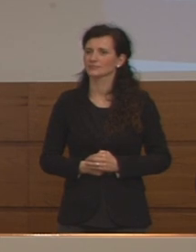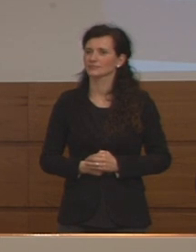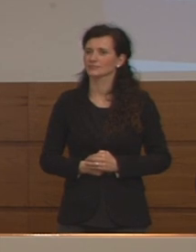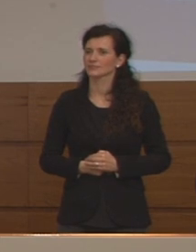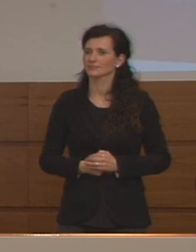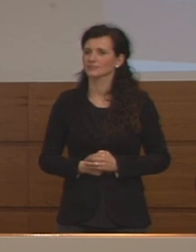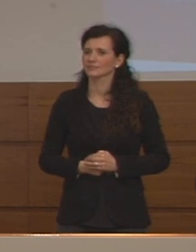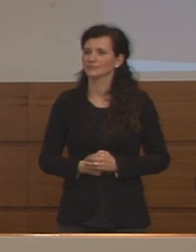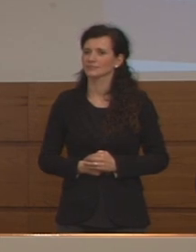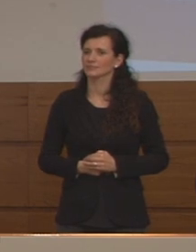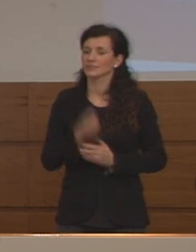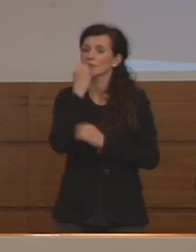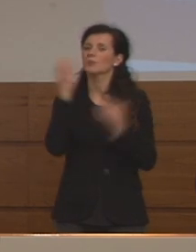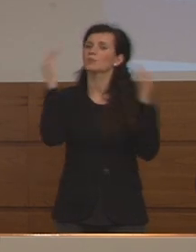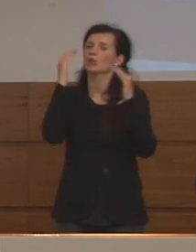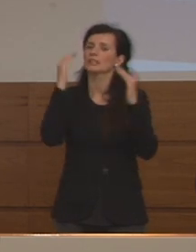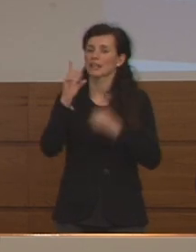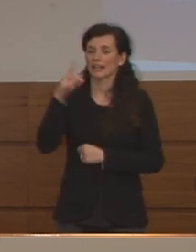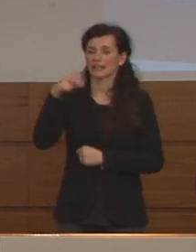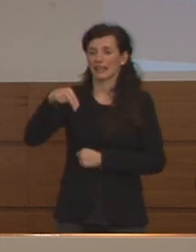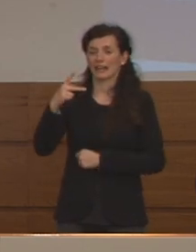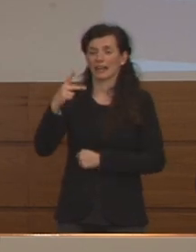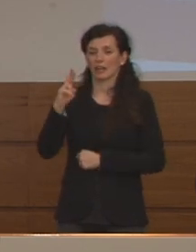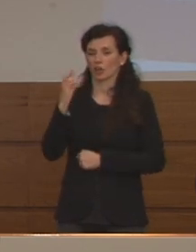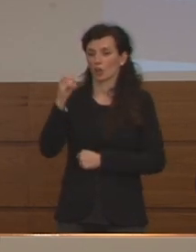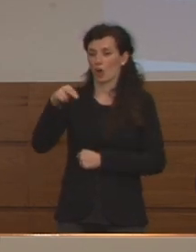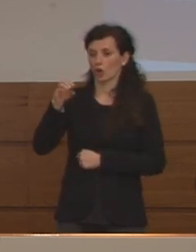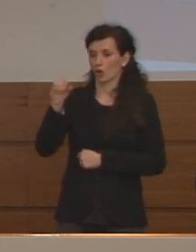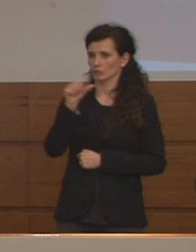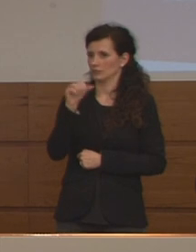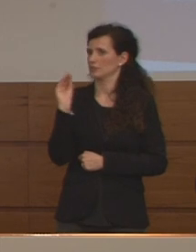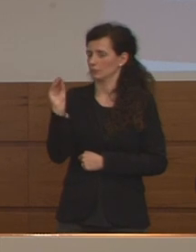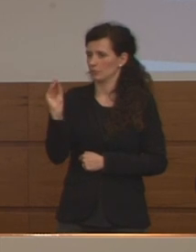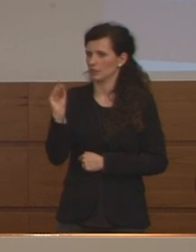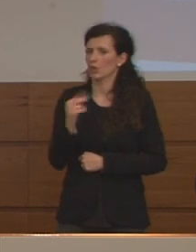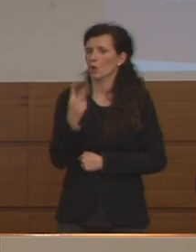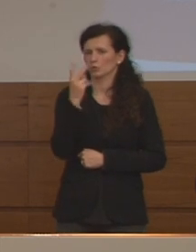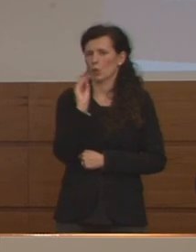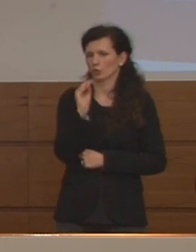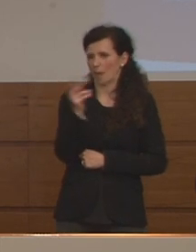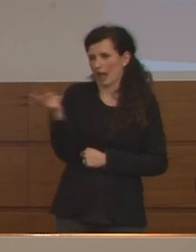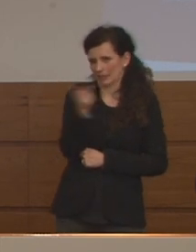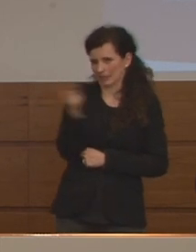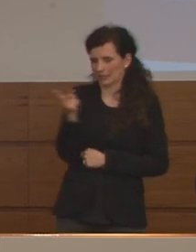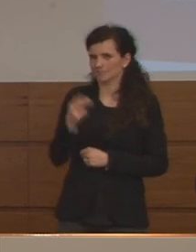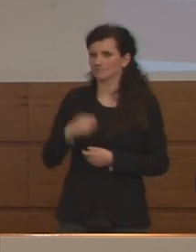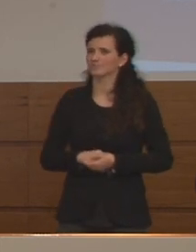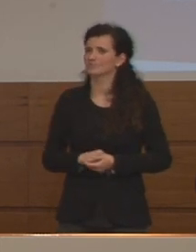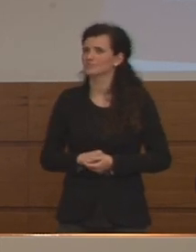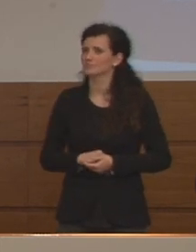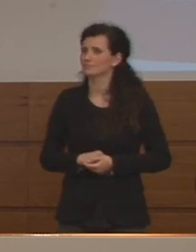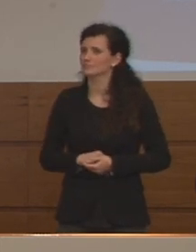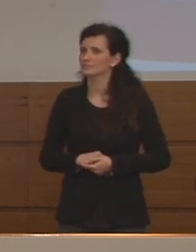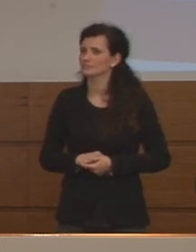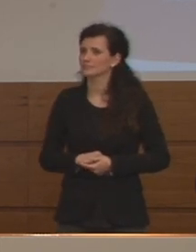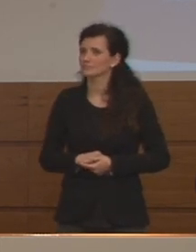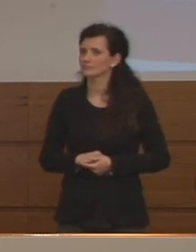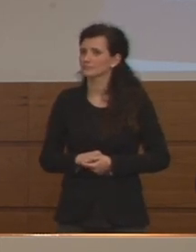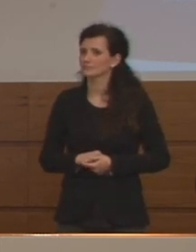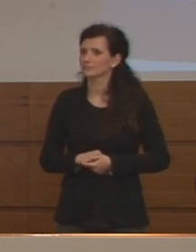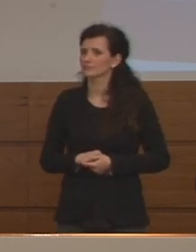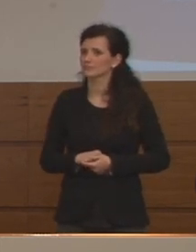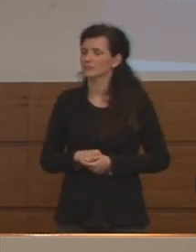buonasera giorgia soder adn kronos due domande una per uno e allora rimanendo su